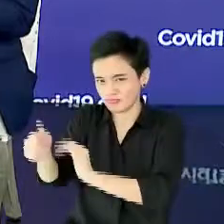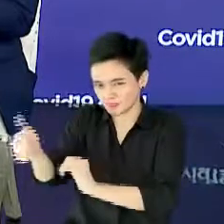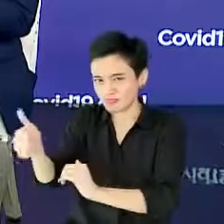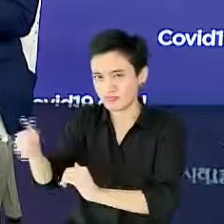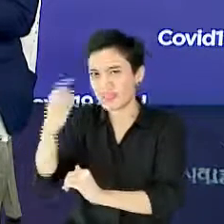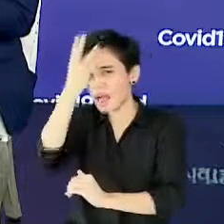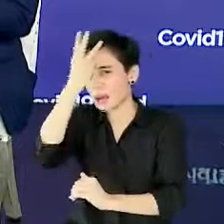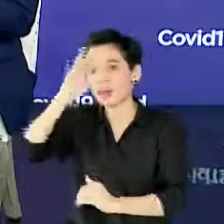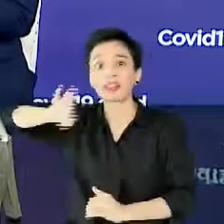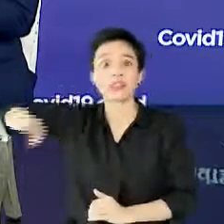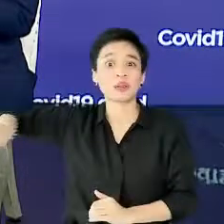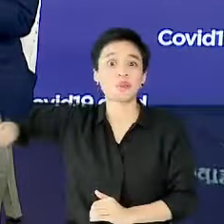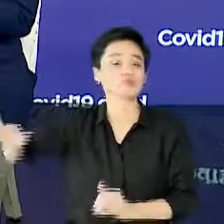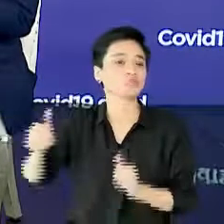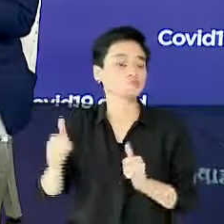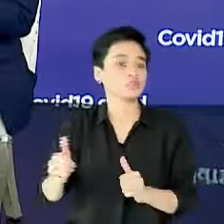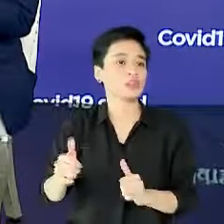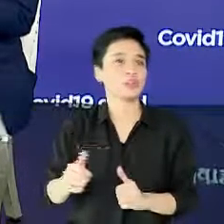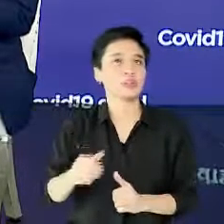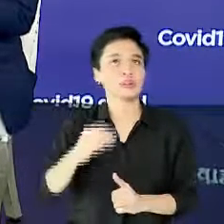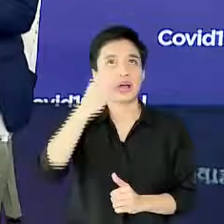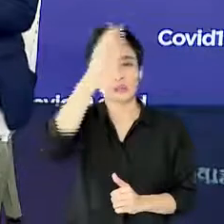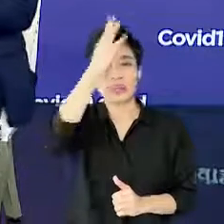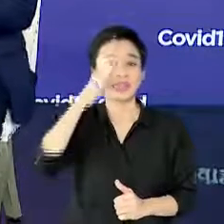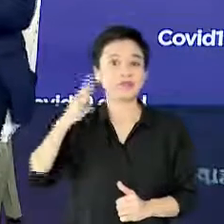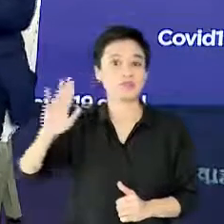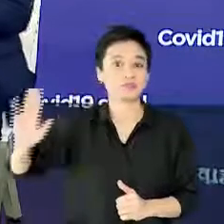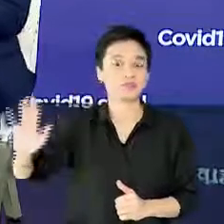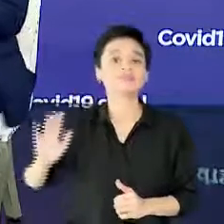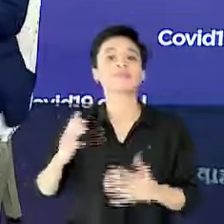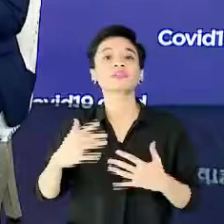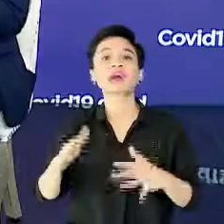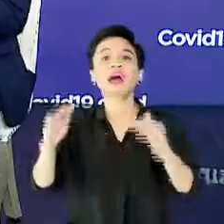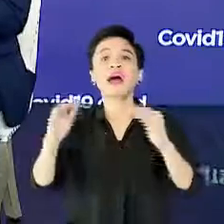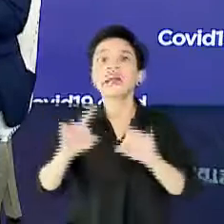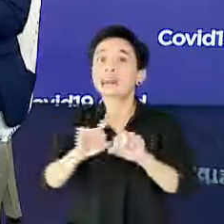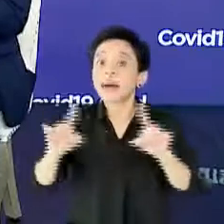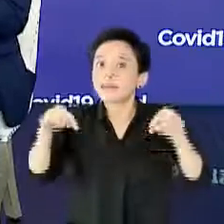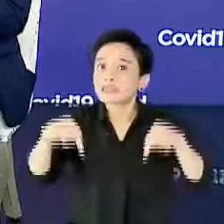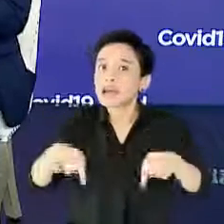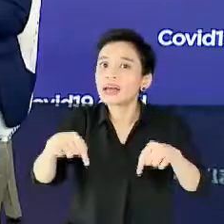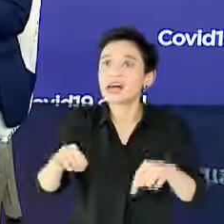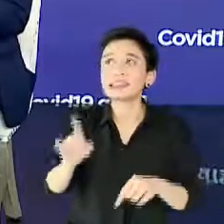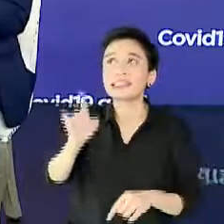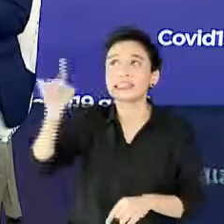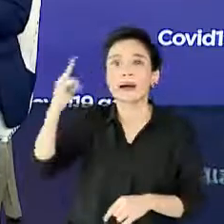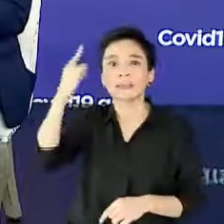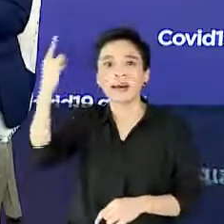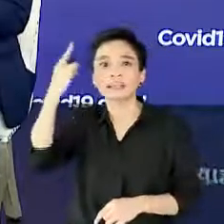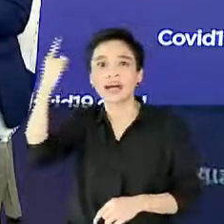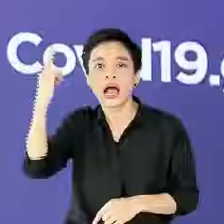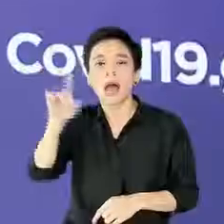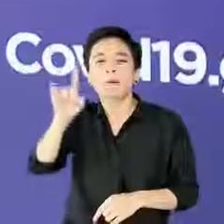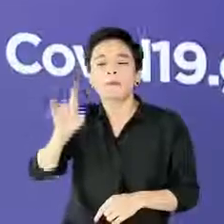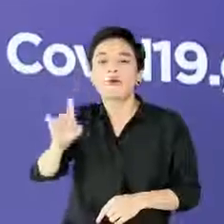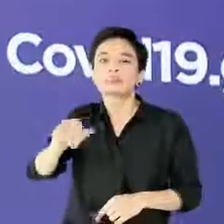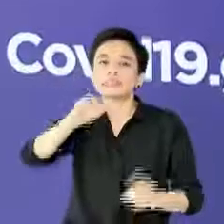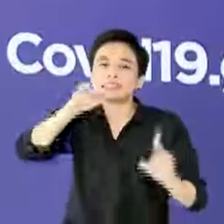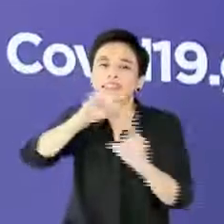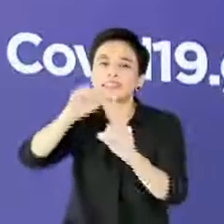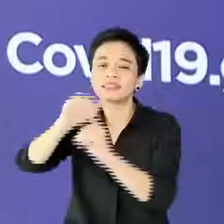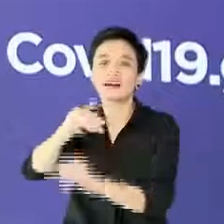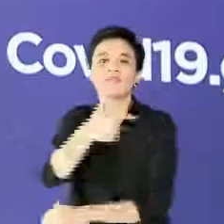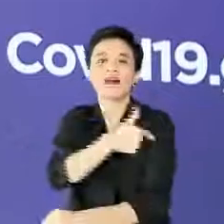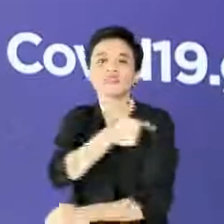yang terutama adalah bagaimana pemerintah bisa terus www.fhx.com agar sesuai